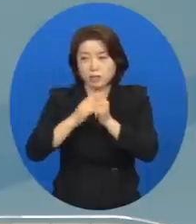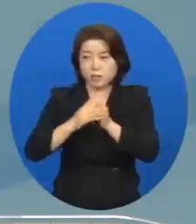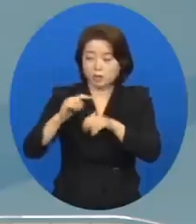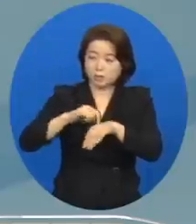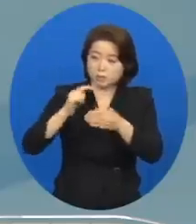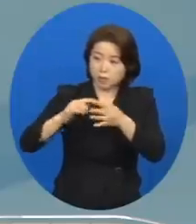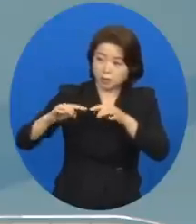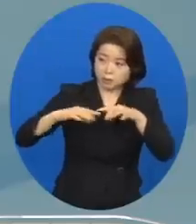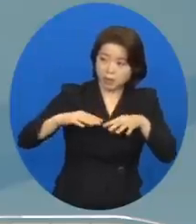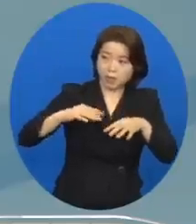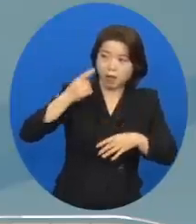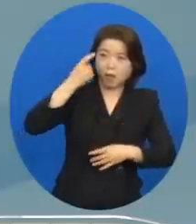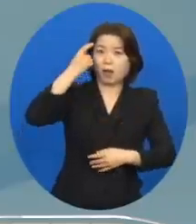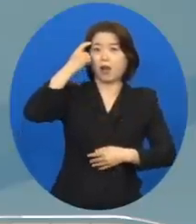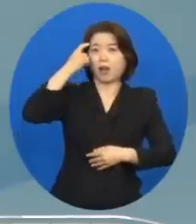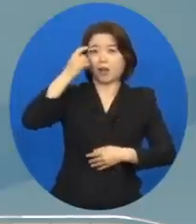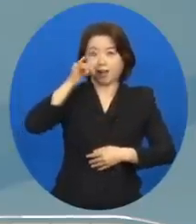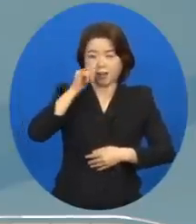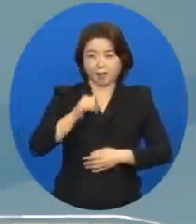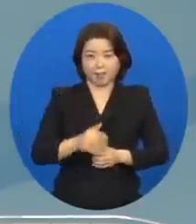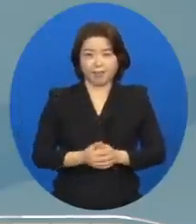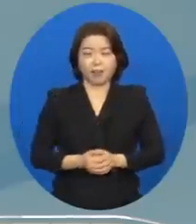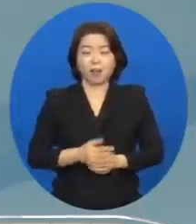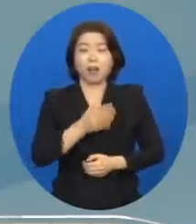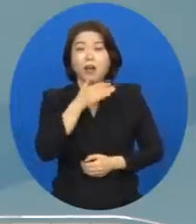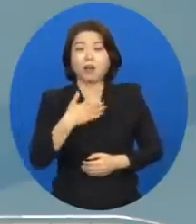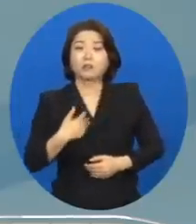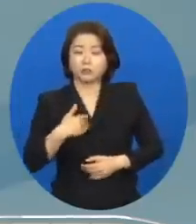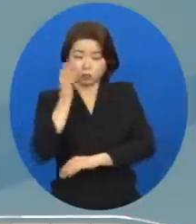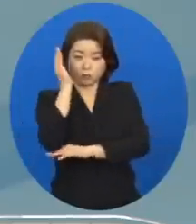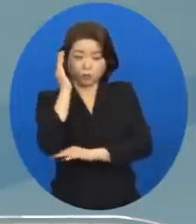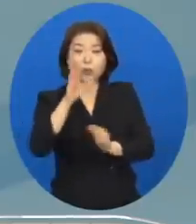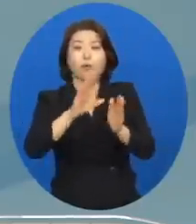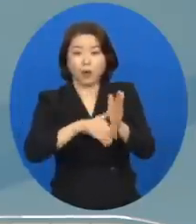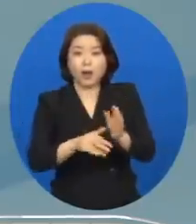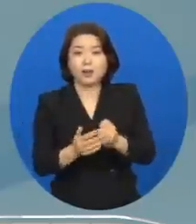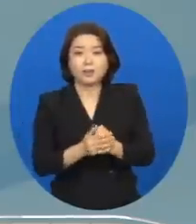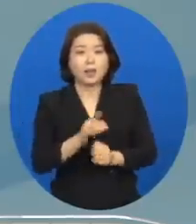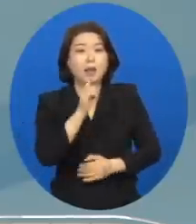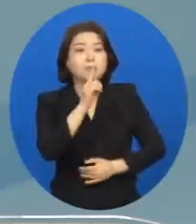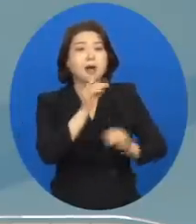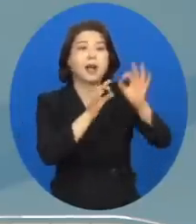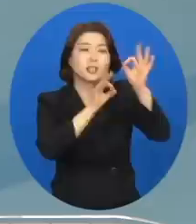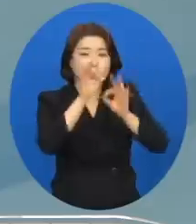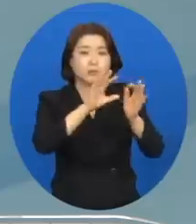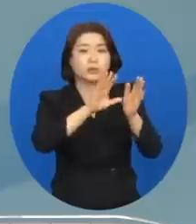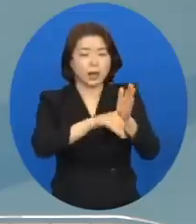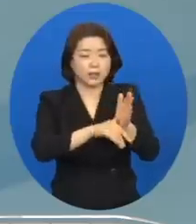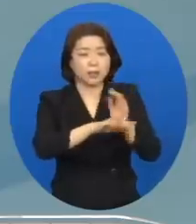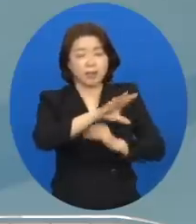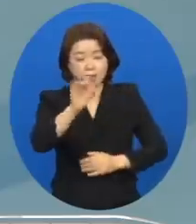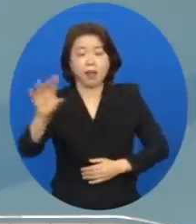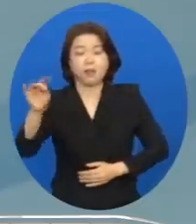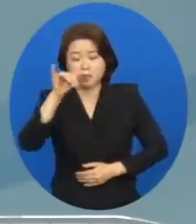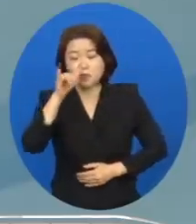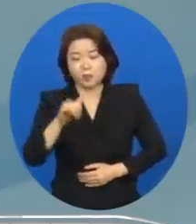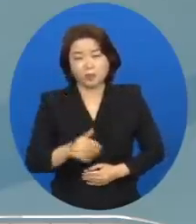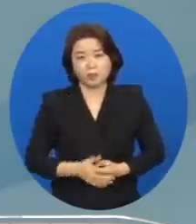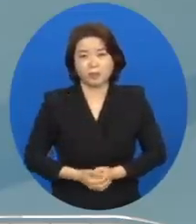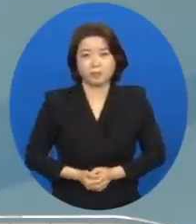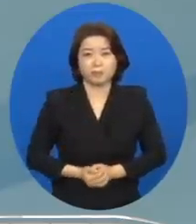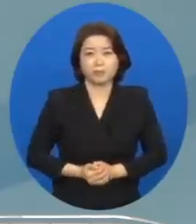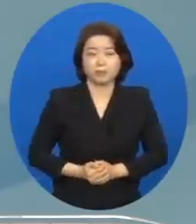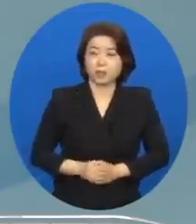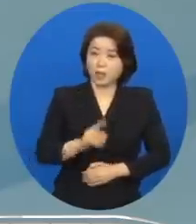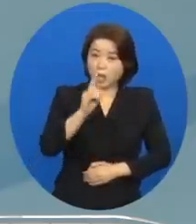딱 깨달아졌어요. 저도 설교를 하면서 말 실수를 할 때가 있거든요.